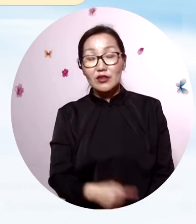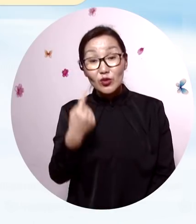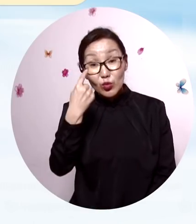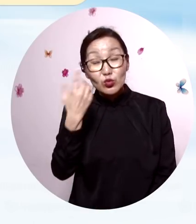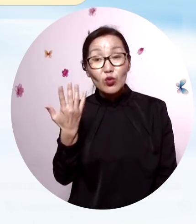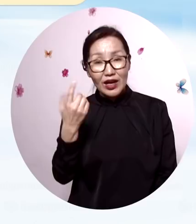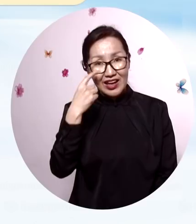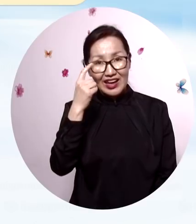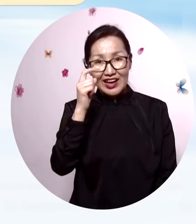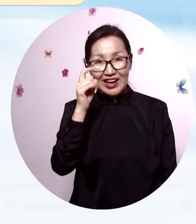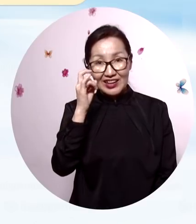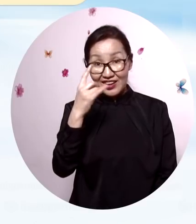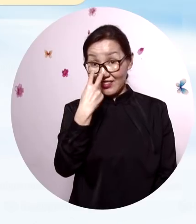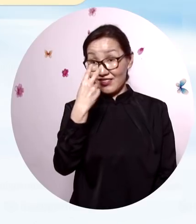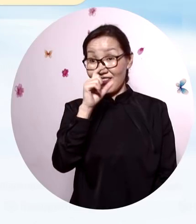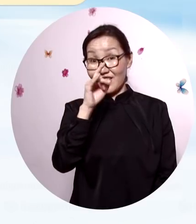нүд маань харах хэрэгтэн,